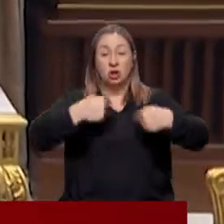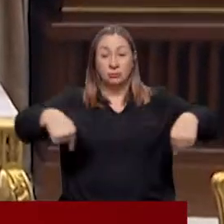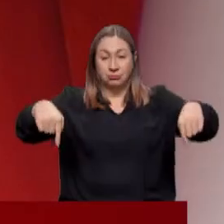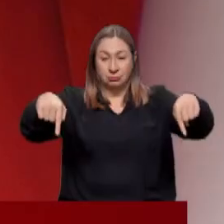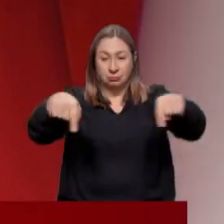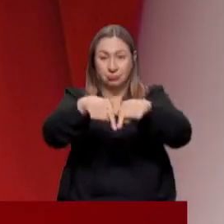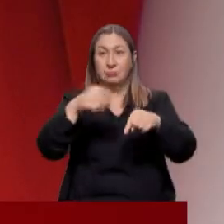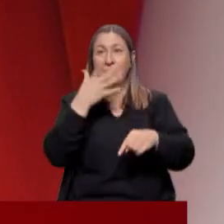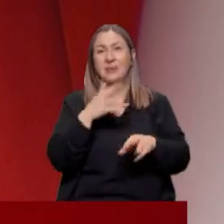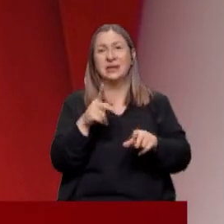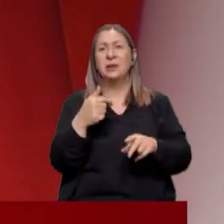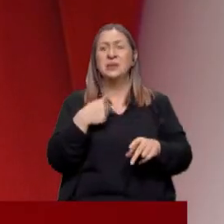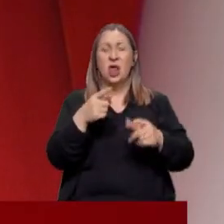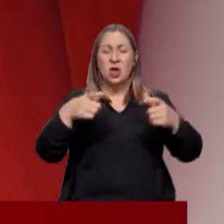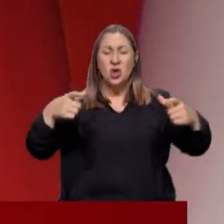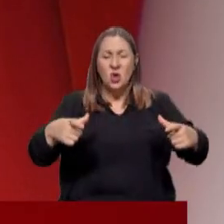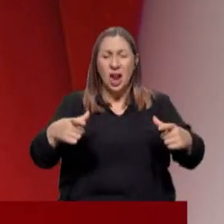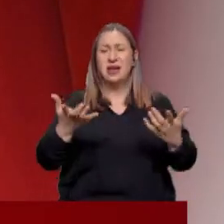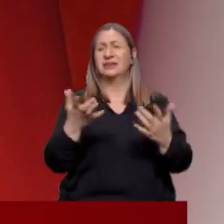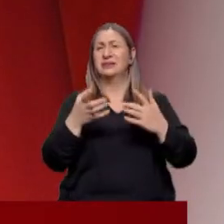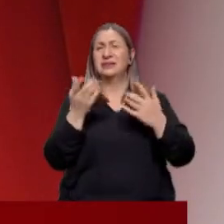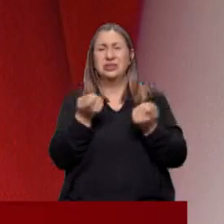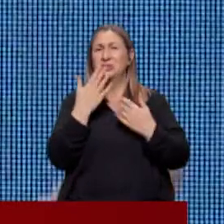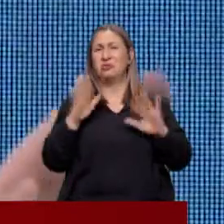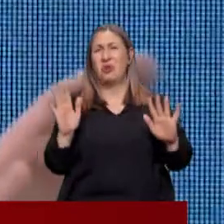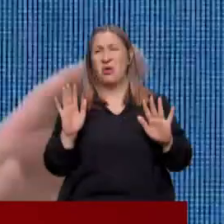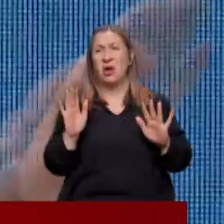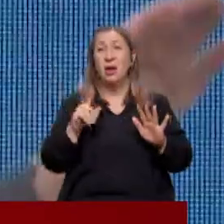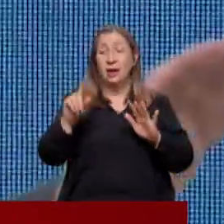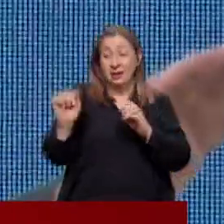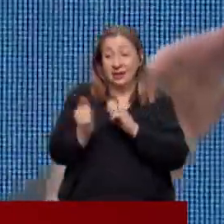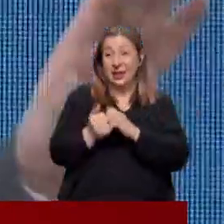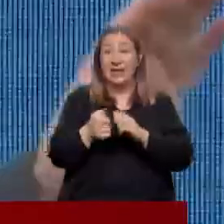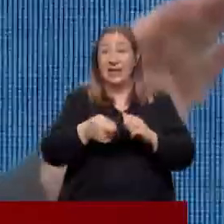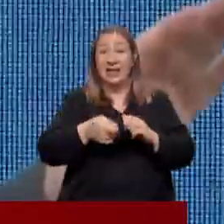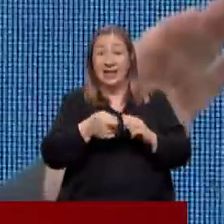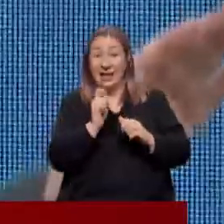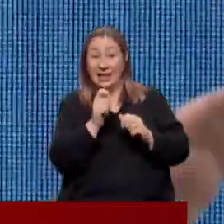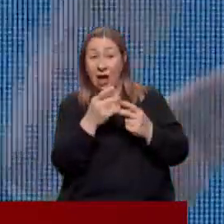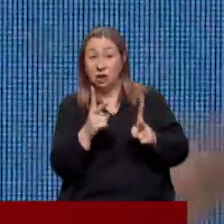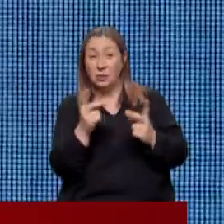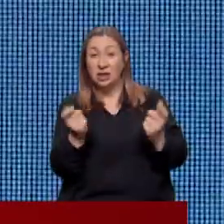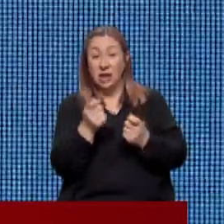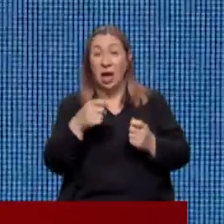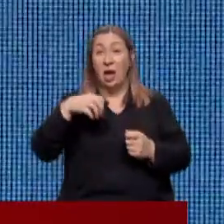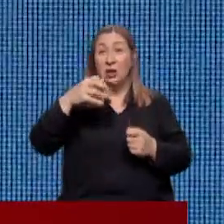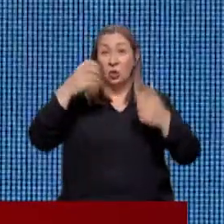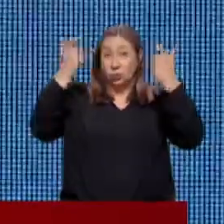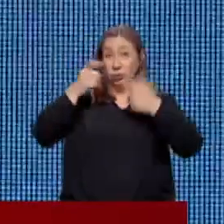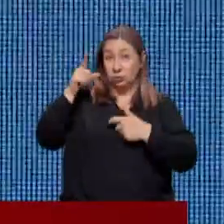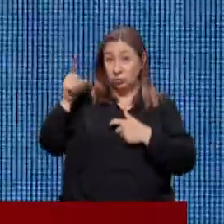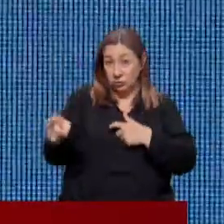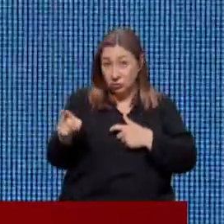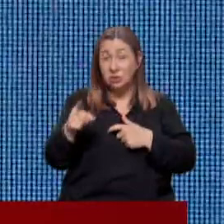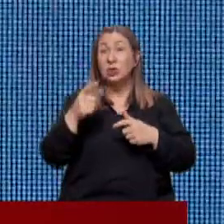masaya benzeterek bizim böyle yuvarlak masalar da falan da işimiz yok yanlışa Kredi açma işleminden Erdoğan sorumlu